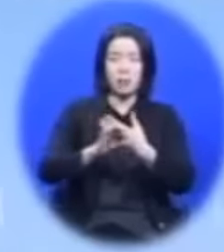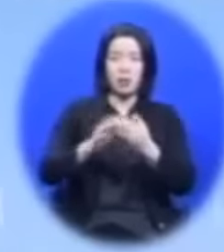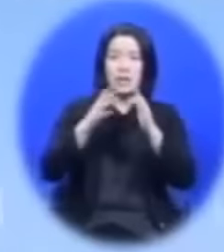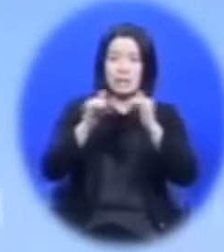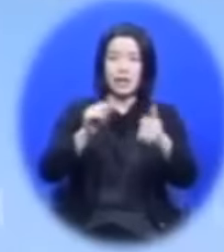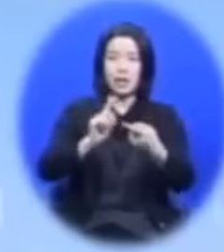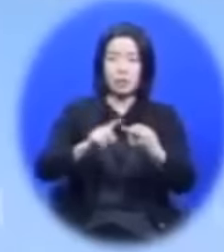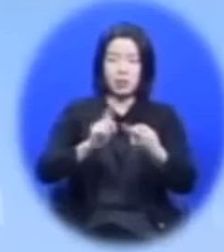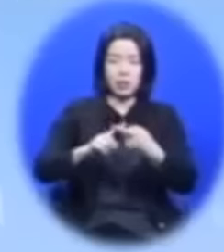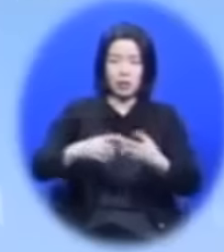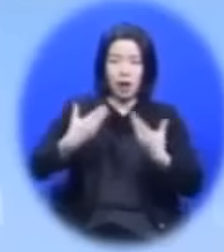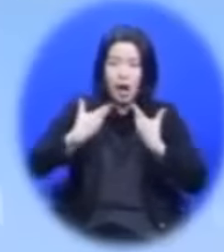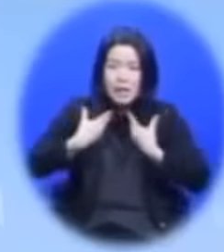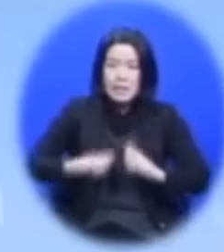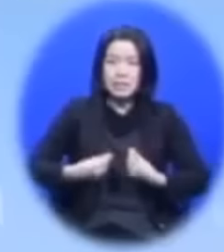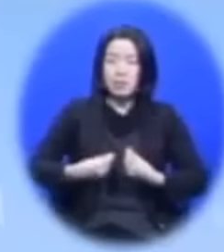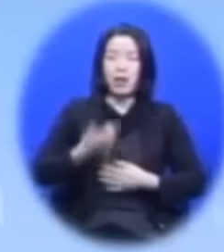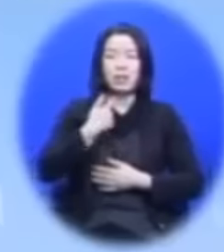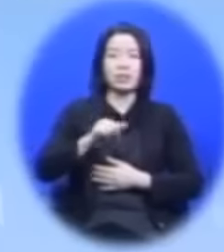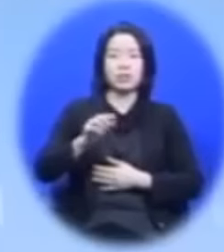적도 없다. 한 명에게도.